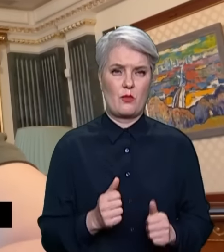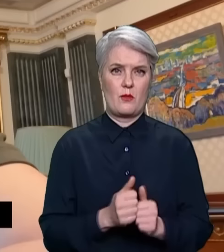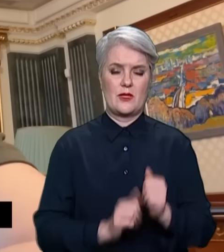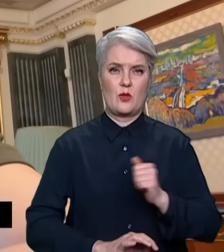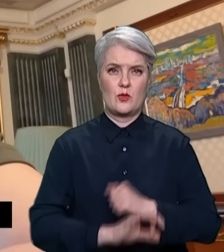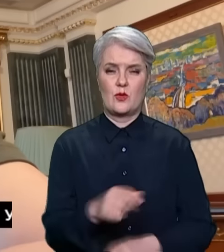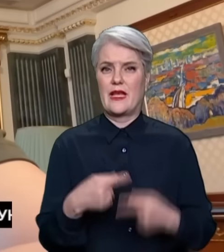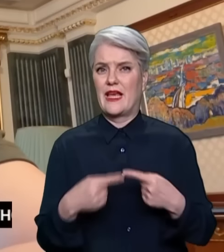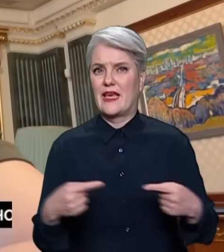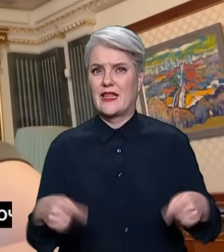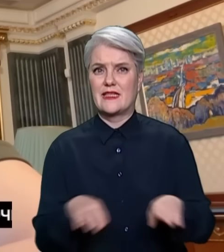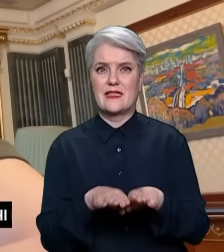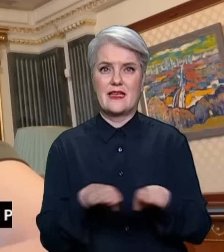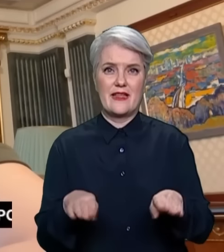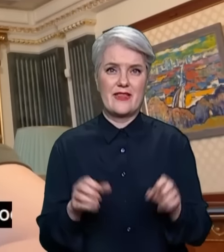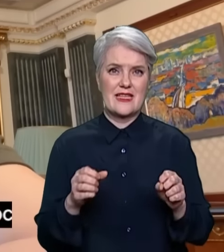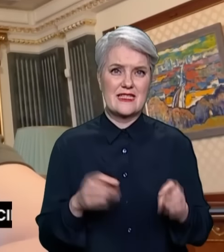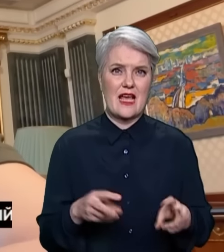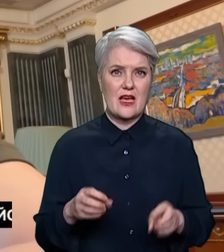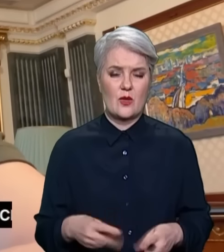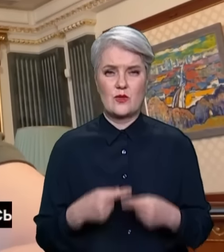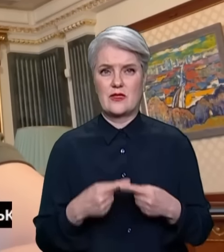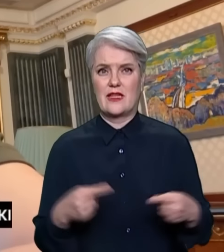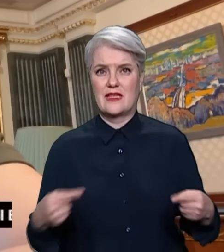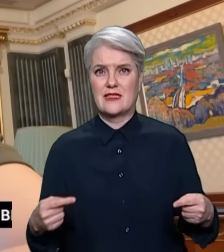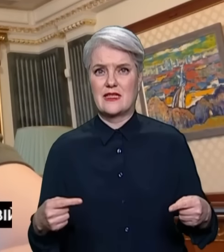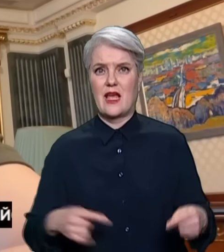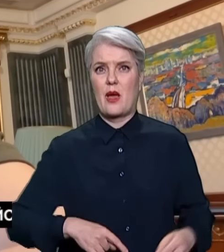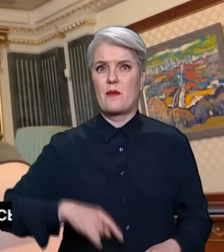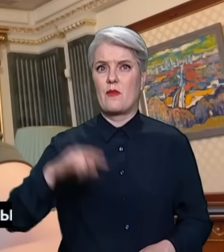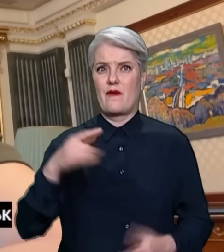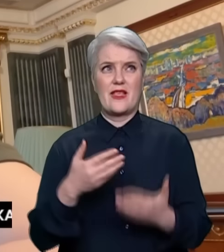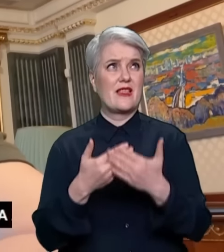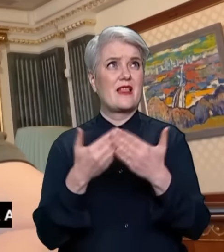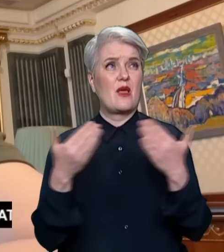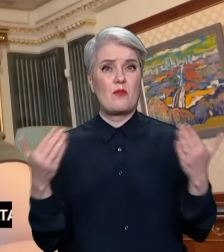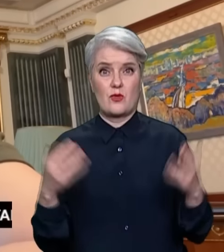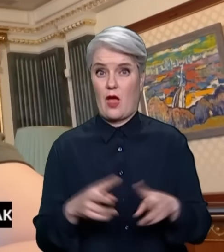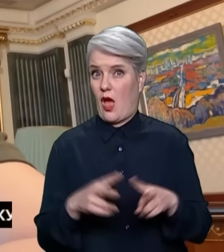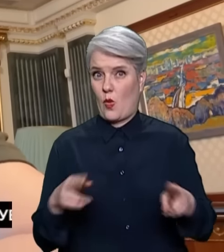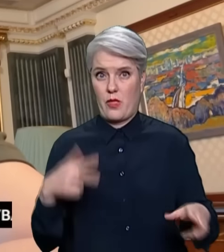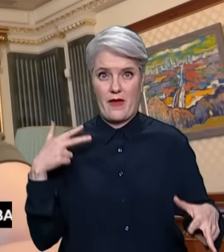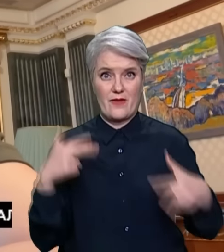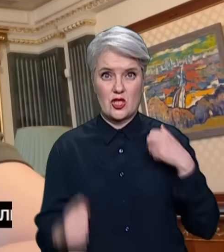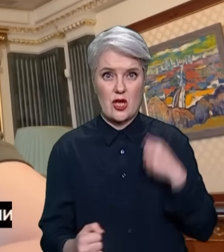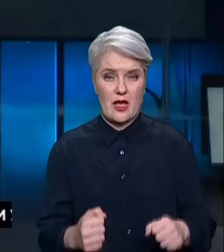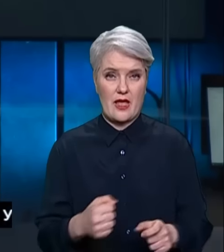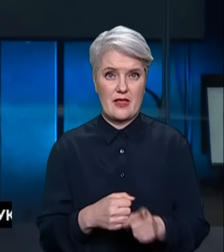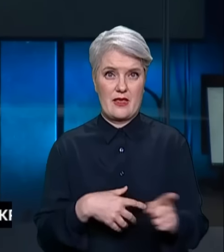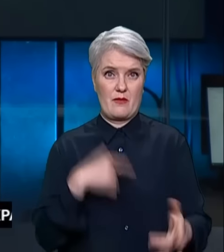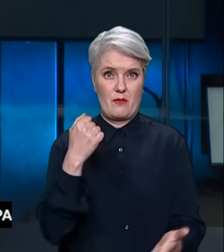Сході, різні рівні загроз, різний повітряний простір, хоча однакові шахеди та